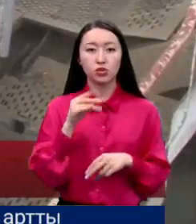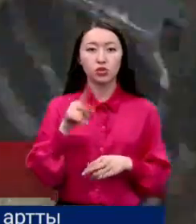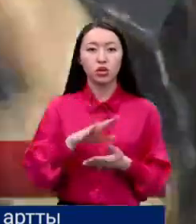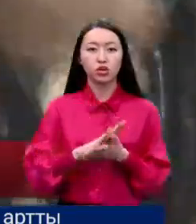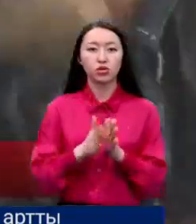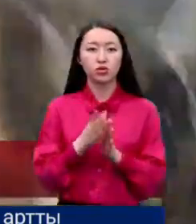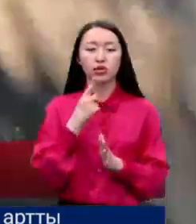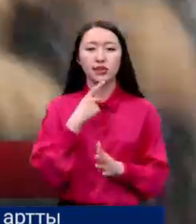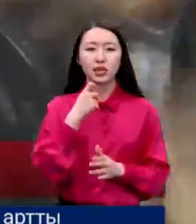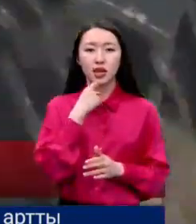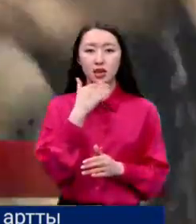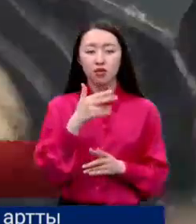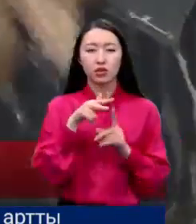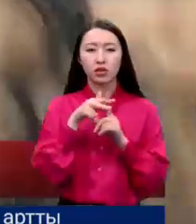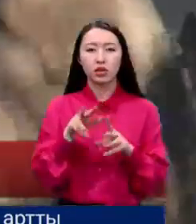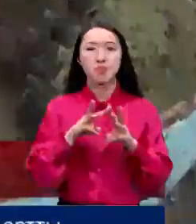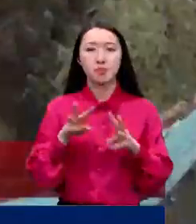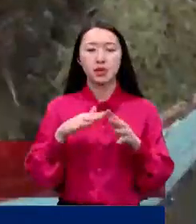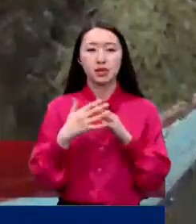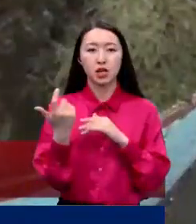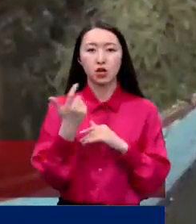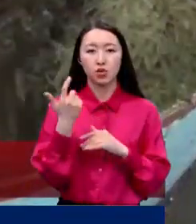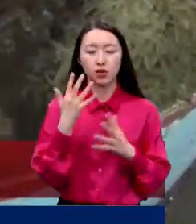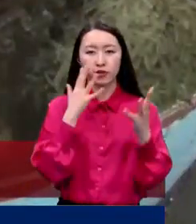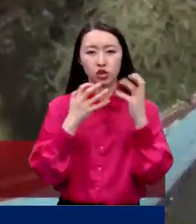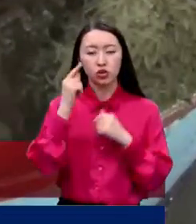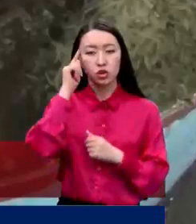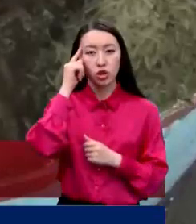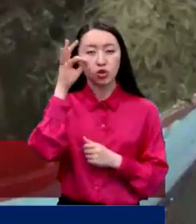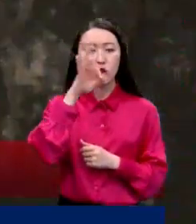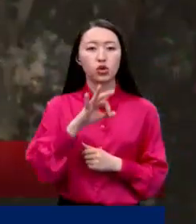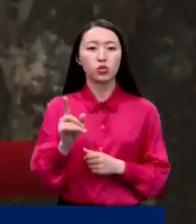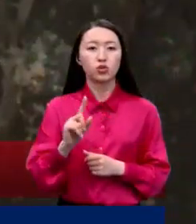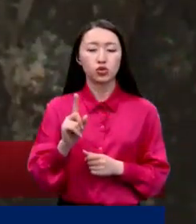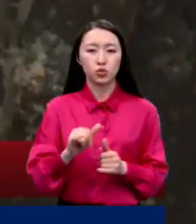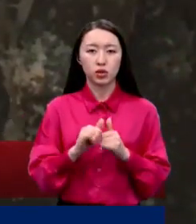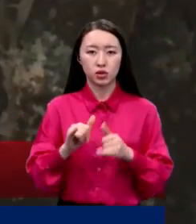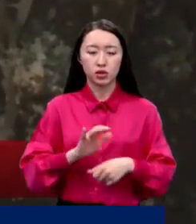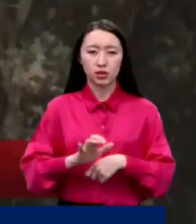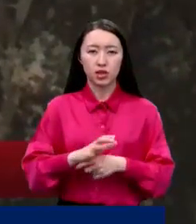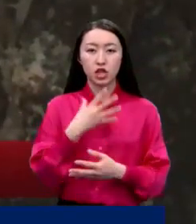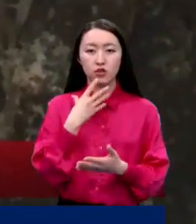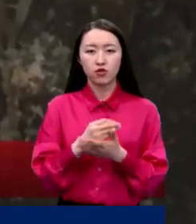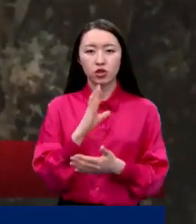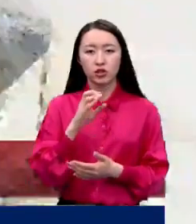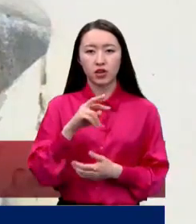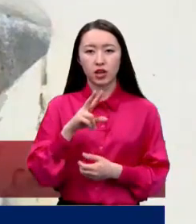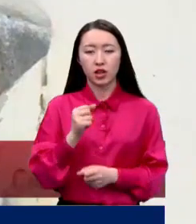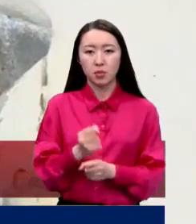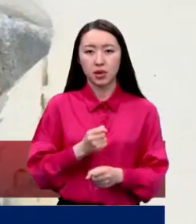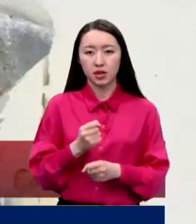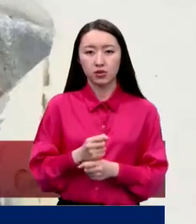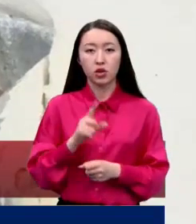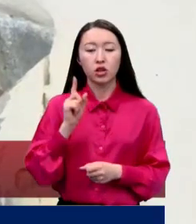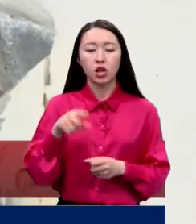ситуация в сахарной отрасли заставила Минсельхоз всерьез задуматься над тем, чтобы наращивать собственное свекловичное производство. По